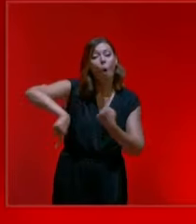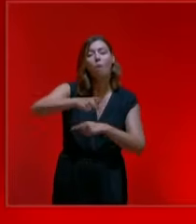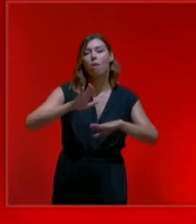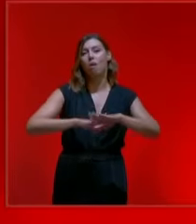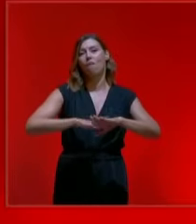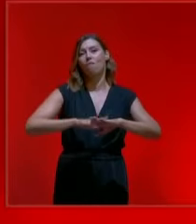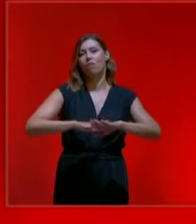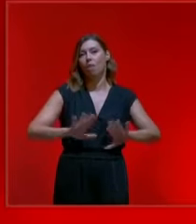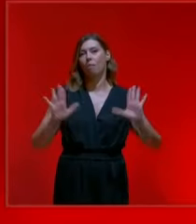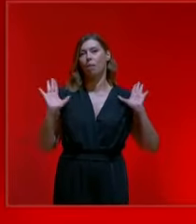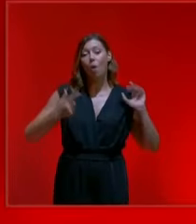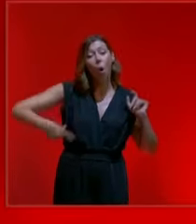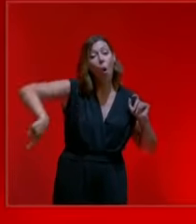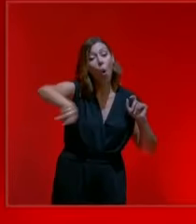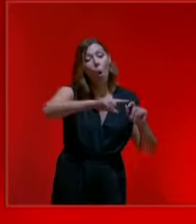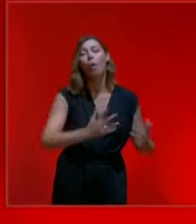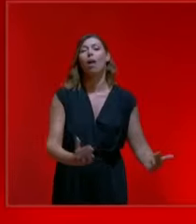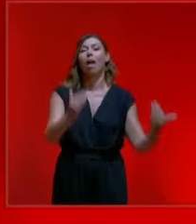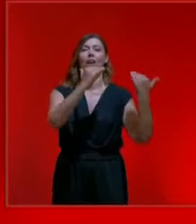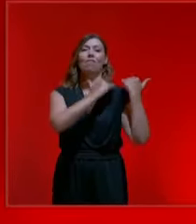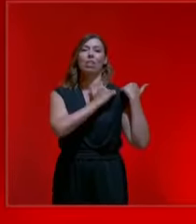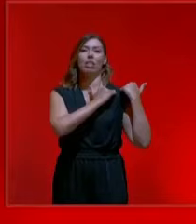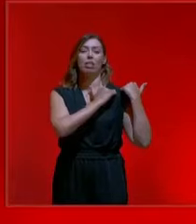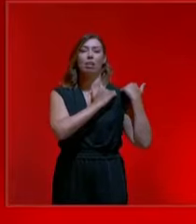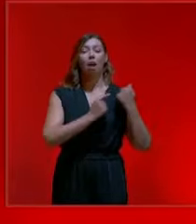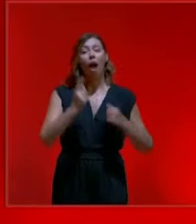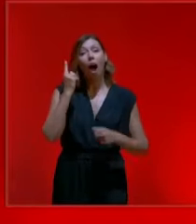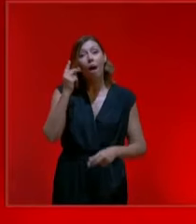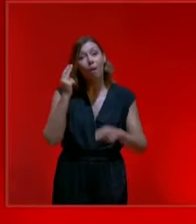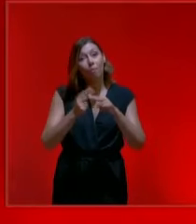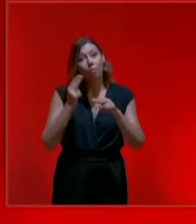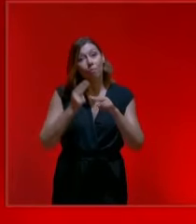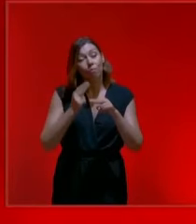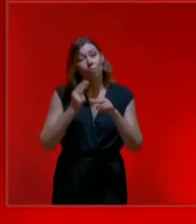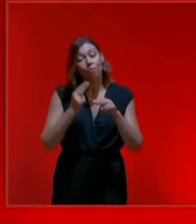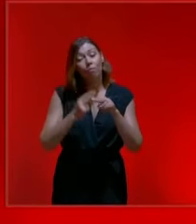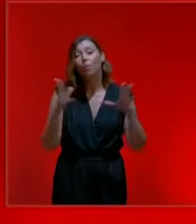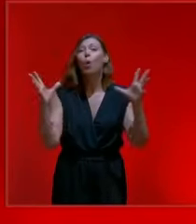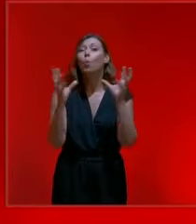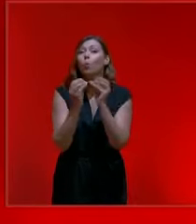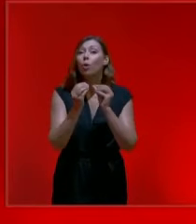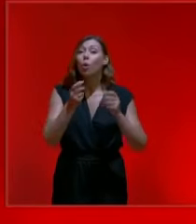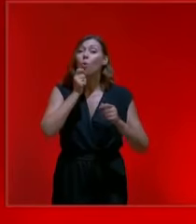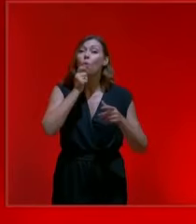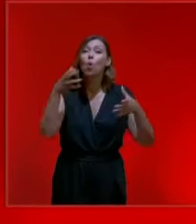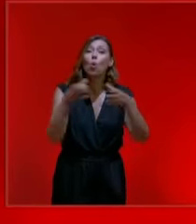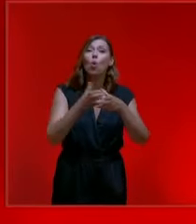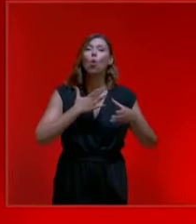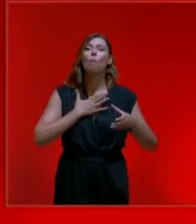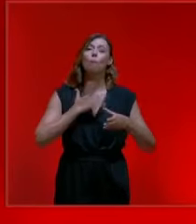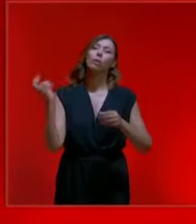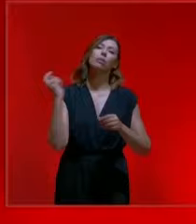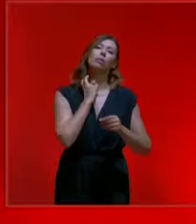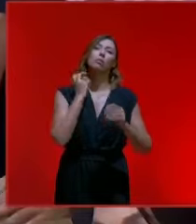λόγω ενός κειμένου αντίστοιχης σημαντικότητας του καταστατικού μας, του ηθικού και